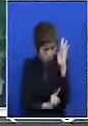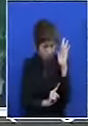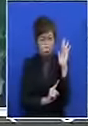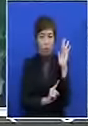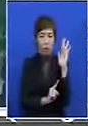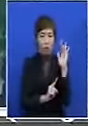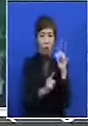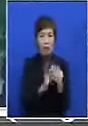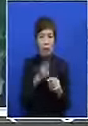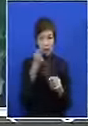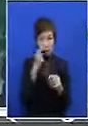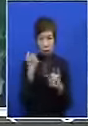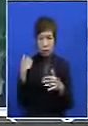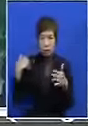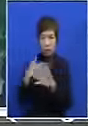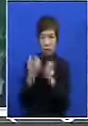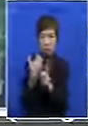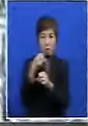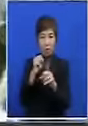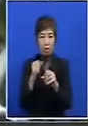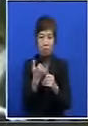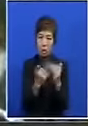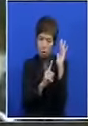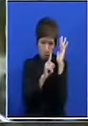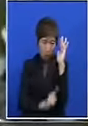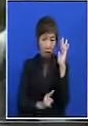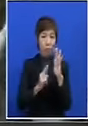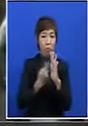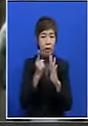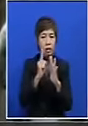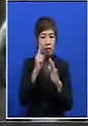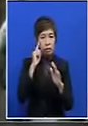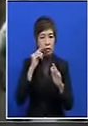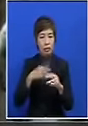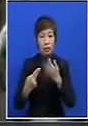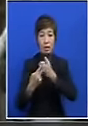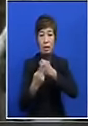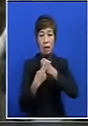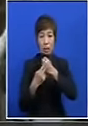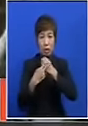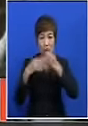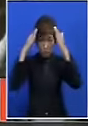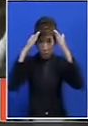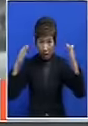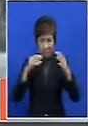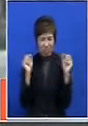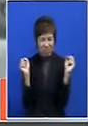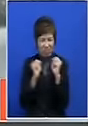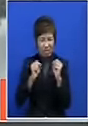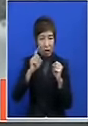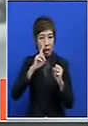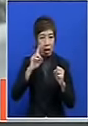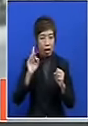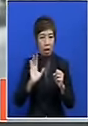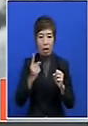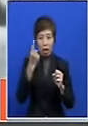ดลงไปต่ำกว่าในรอบ10กว่าปีที่ผ่านมาครับเริ่มกันที่อุณหภูมิที่กรุงฮานอยของเวียดนามเผชิญกับอากาศที่หนาวเย็นที่สุดเป็นประวัติ